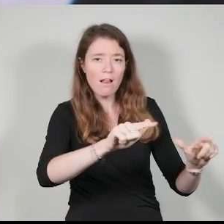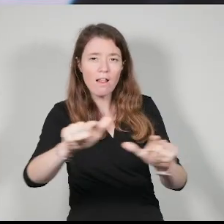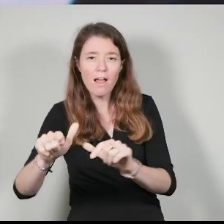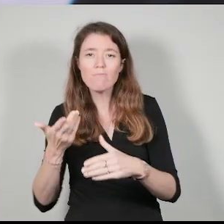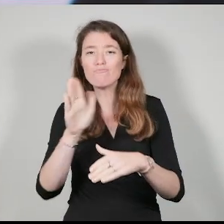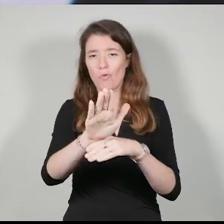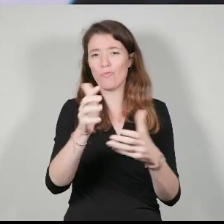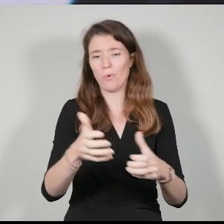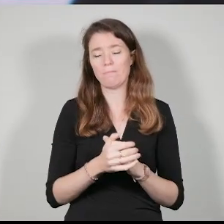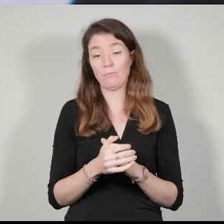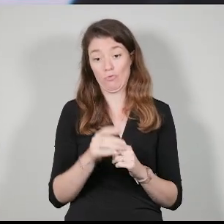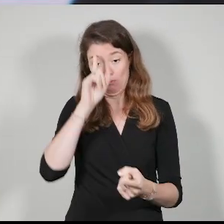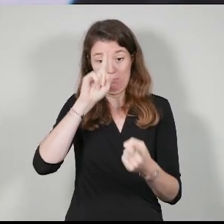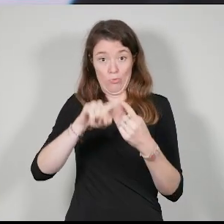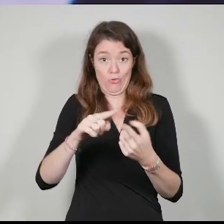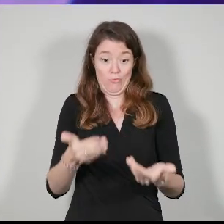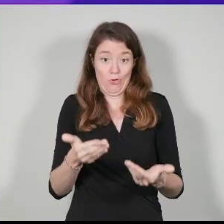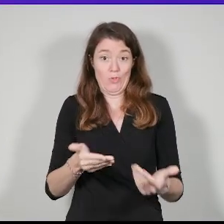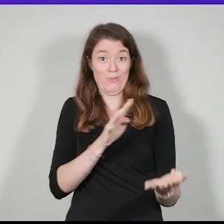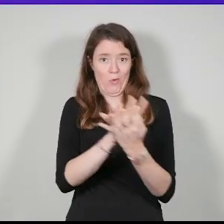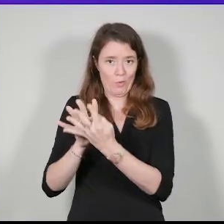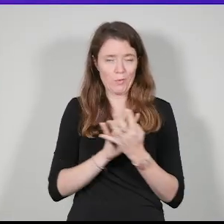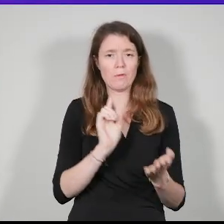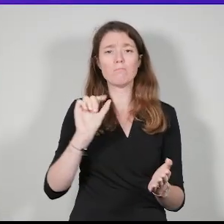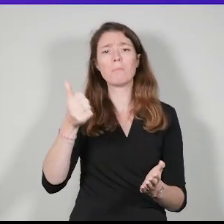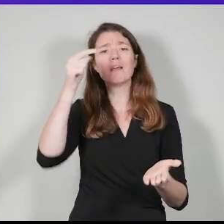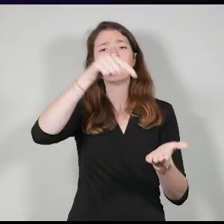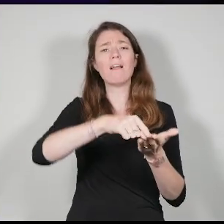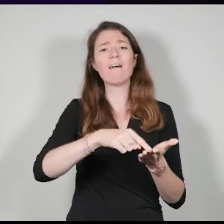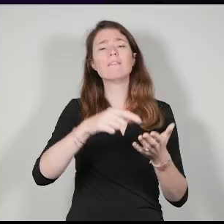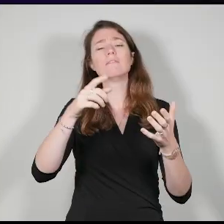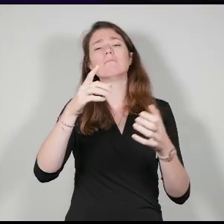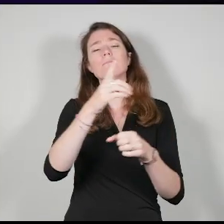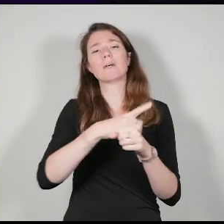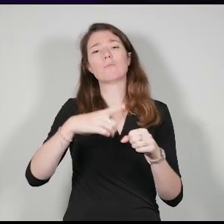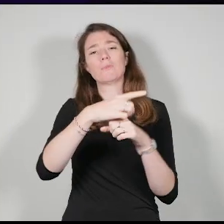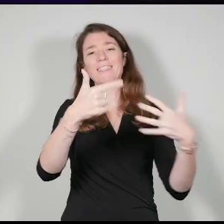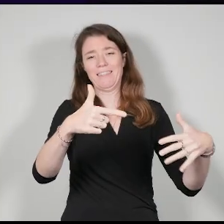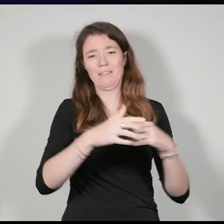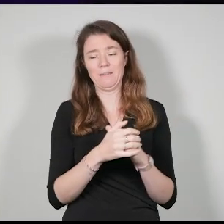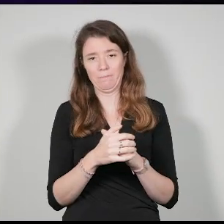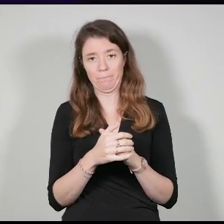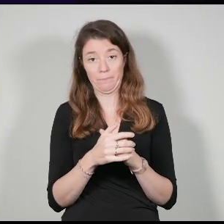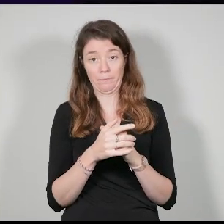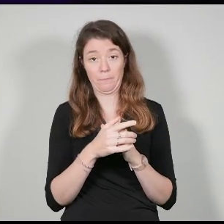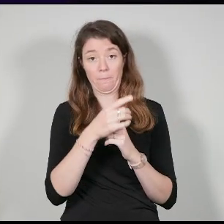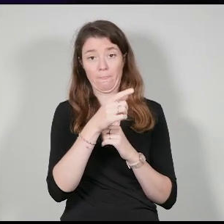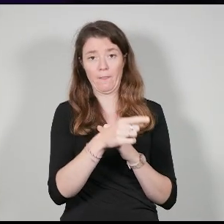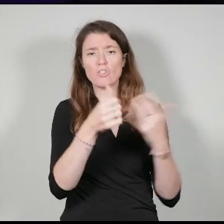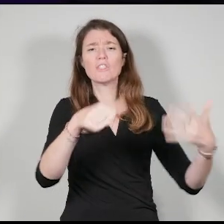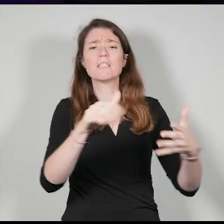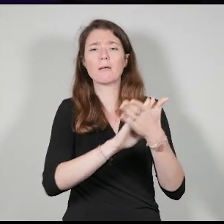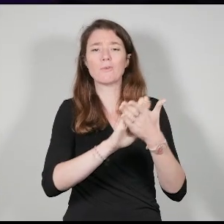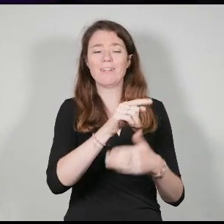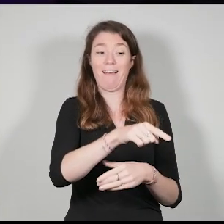de ces rencontres. En commençant en allant en Charente avec vous, Emmanuel, et vous avez mis en place en Charente